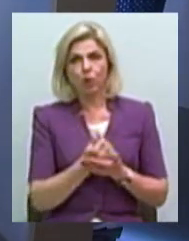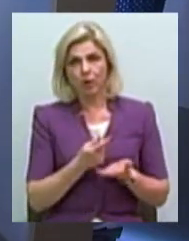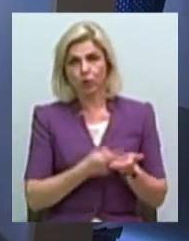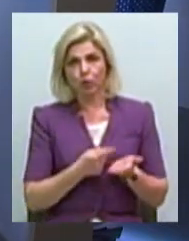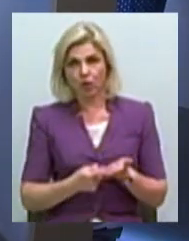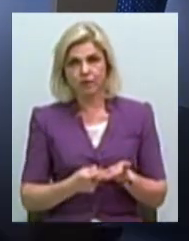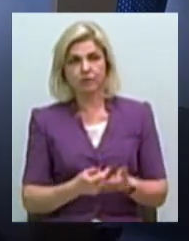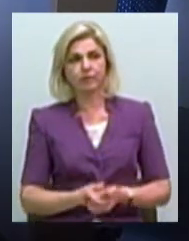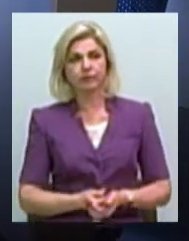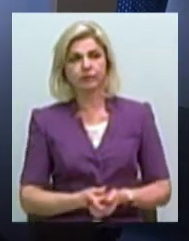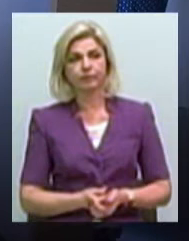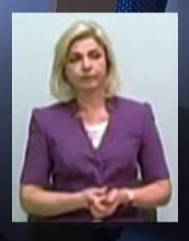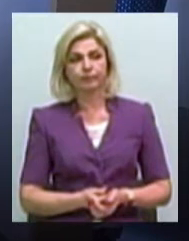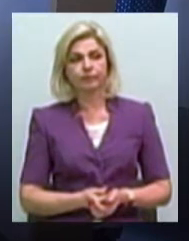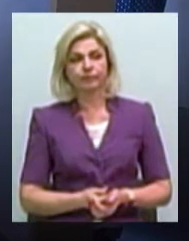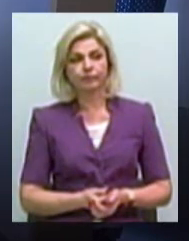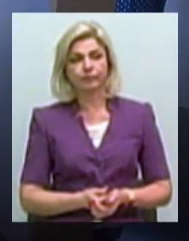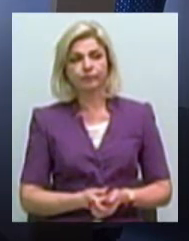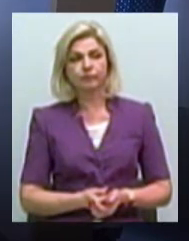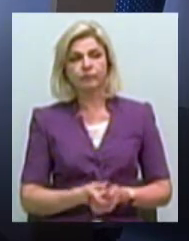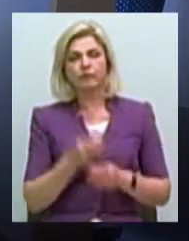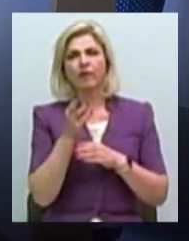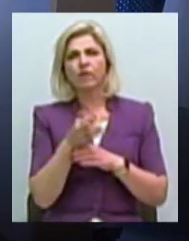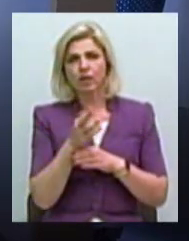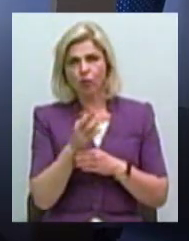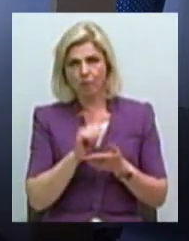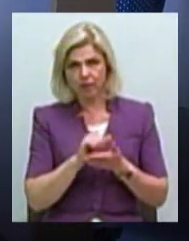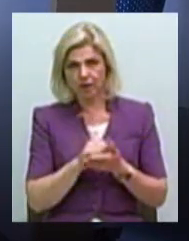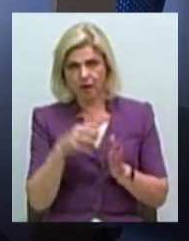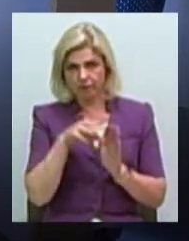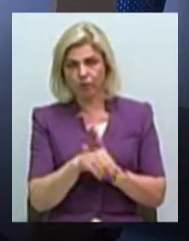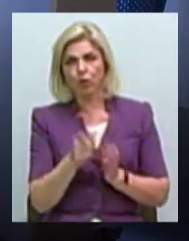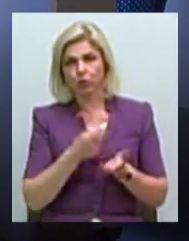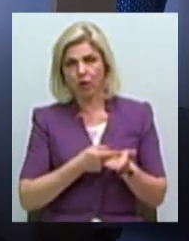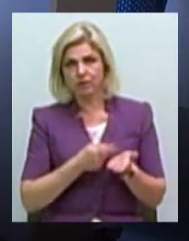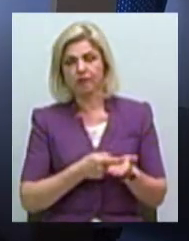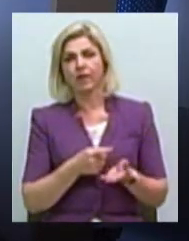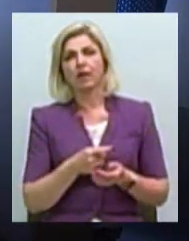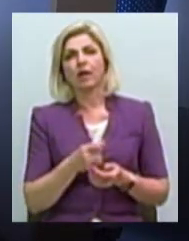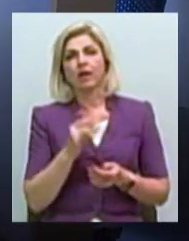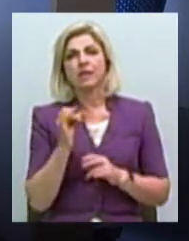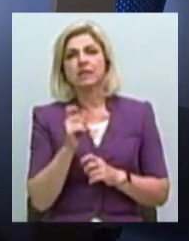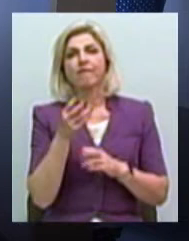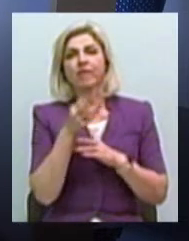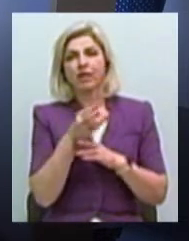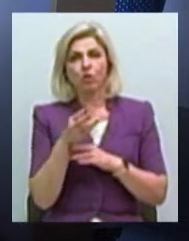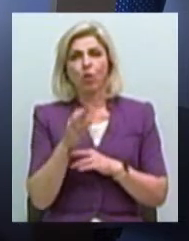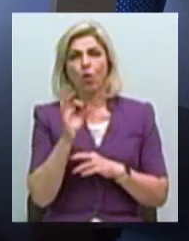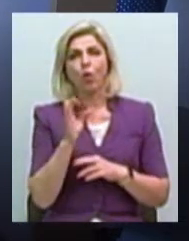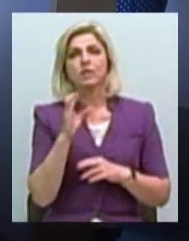в силу, повторюсь, доказательств, это видеоматериала, предоставленных с видеокамер нашего